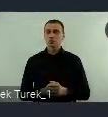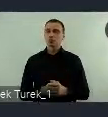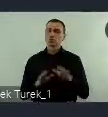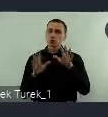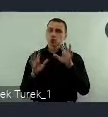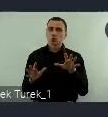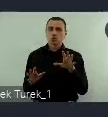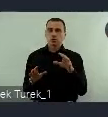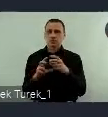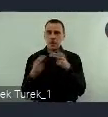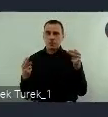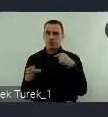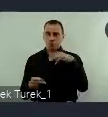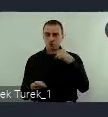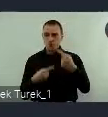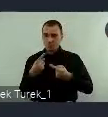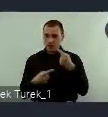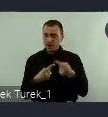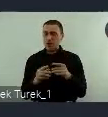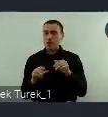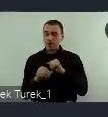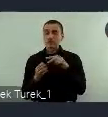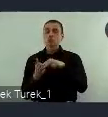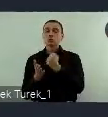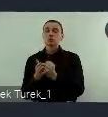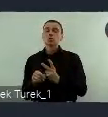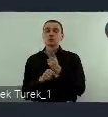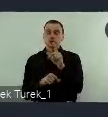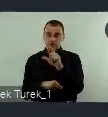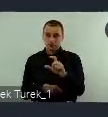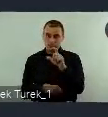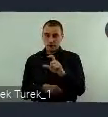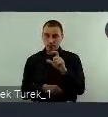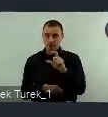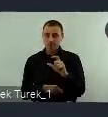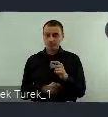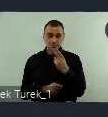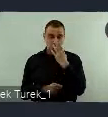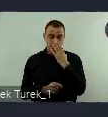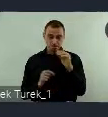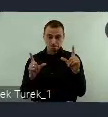generalnie jest coś takiego jak ustawa o dostępności cyfrowej Ja pokażę to